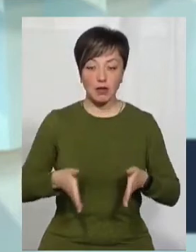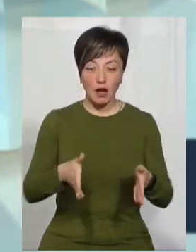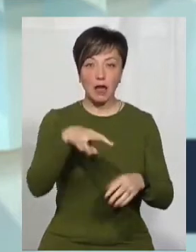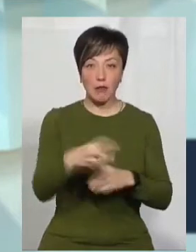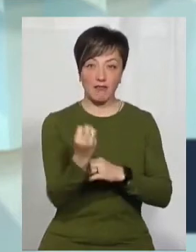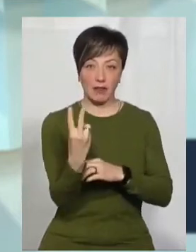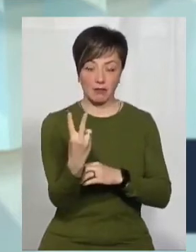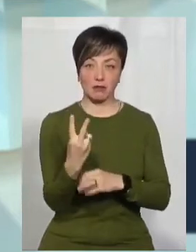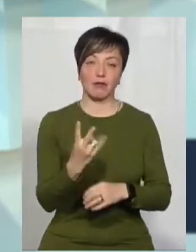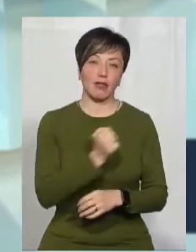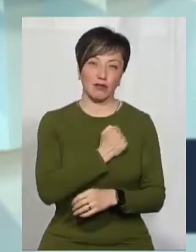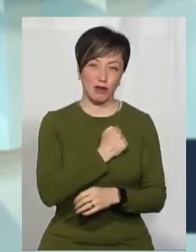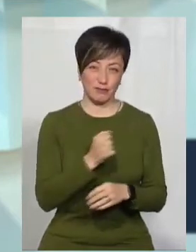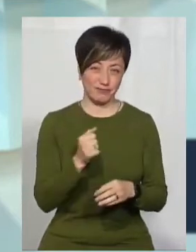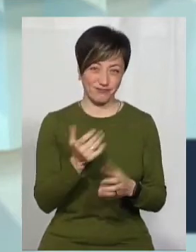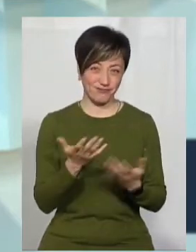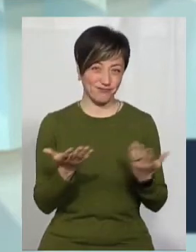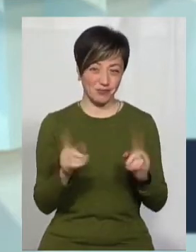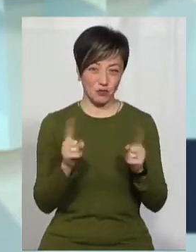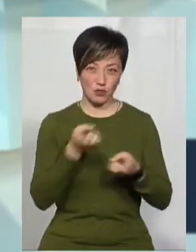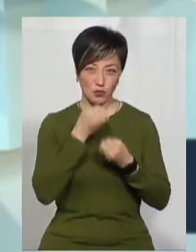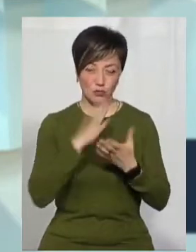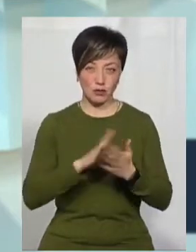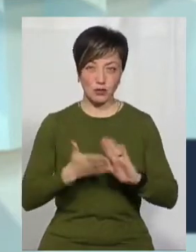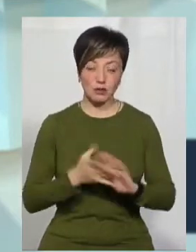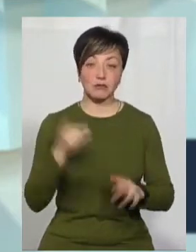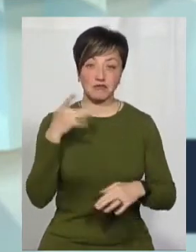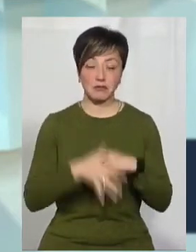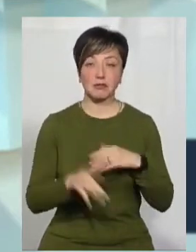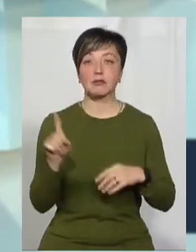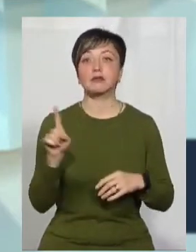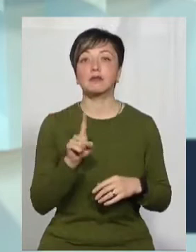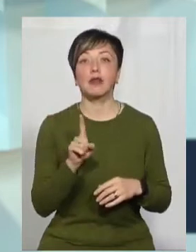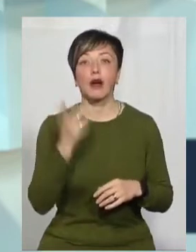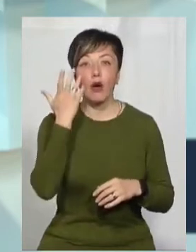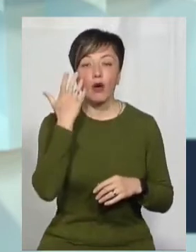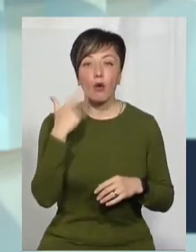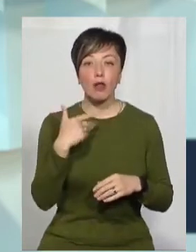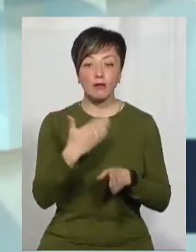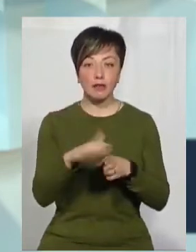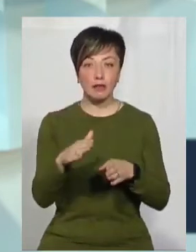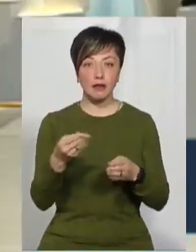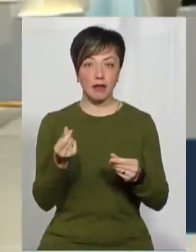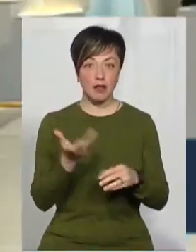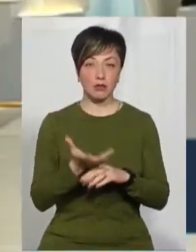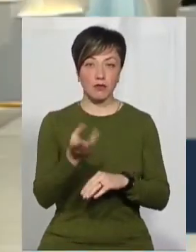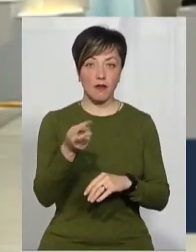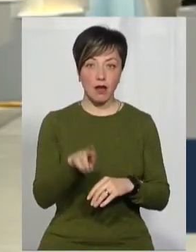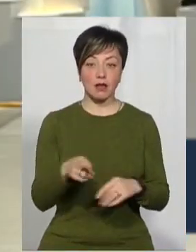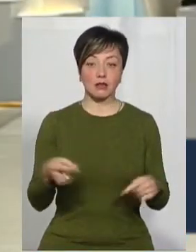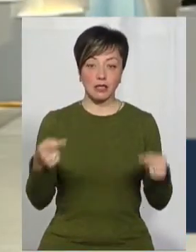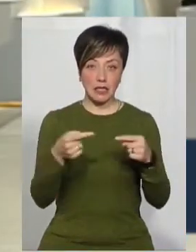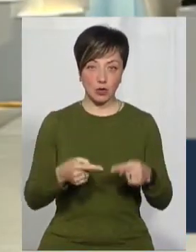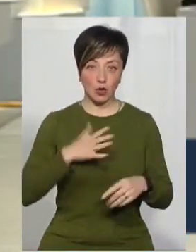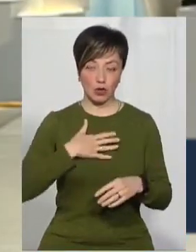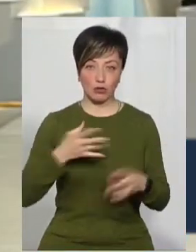да, яка, ну, на жаль, не в зовсім там кондиційному стані. Та? І зрозуміло, коли виділялося фінансування, згідно наших